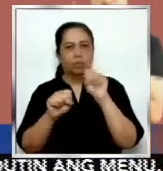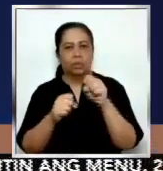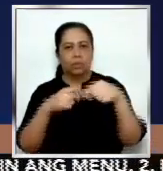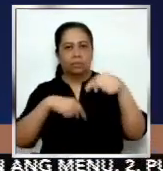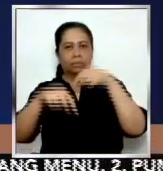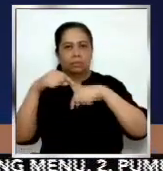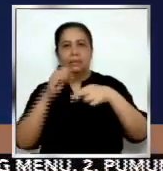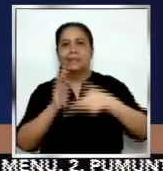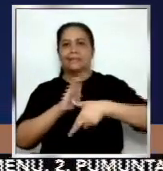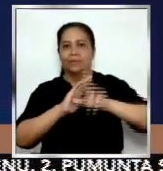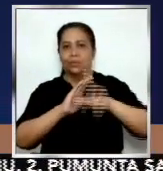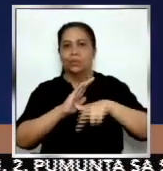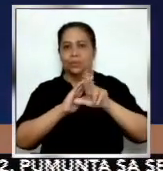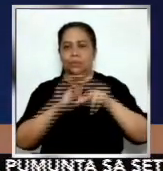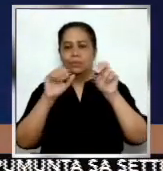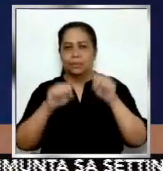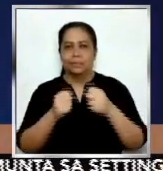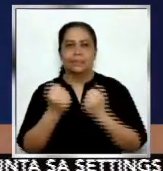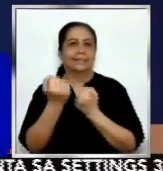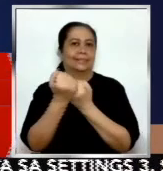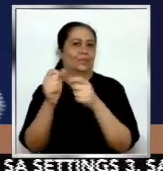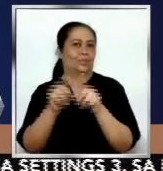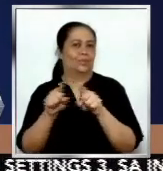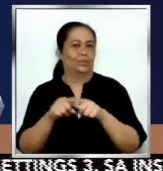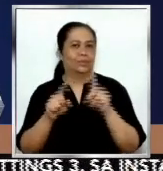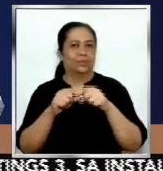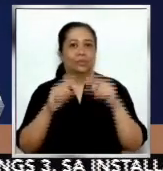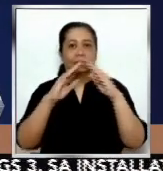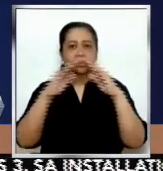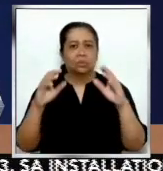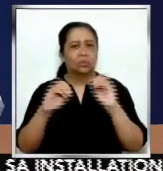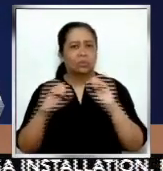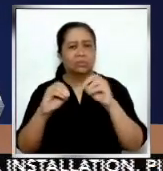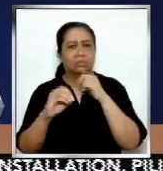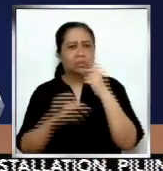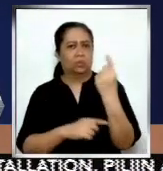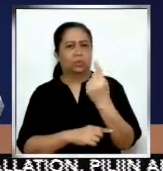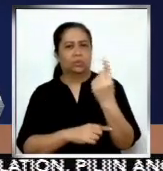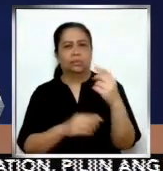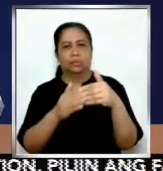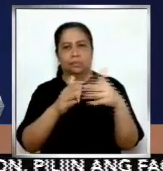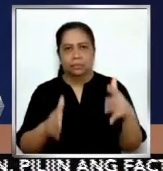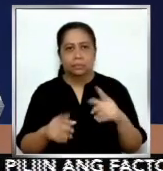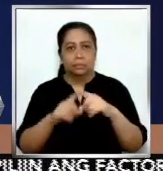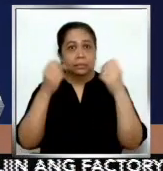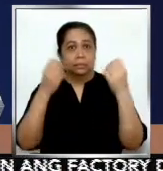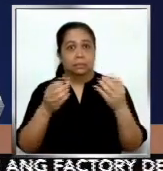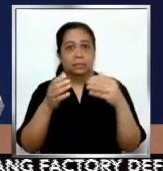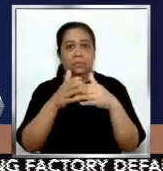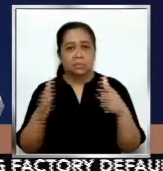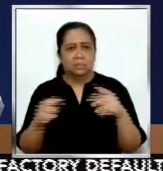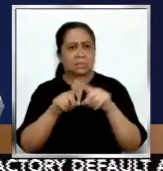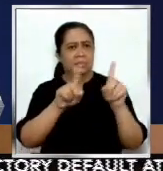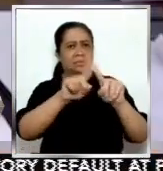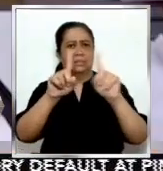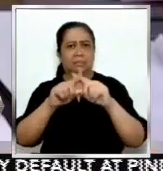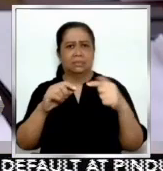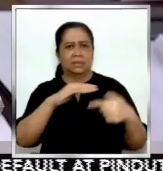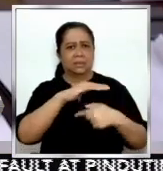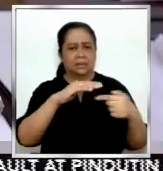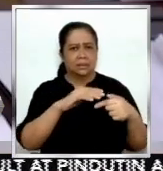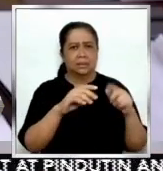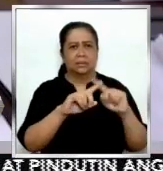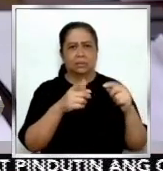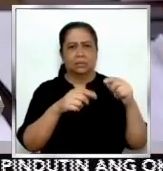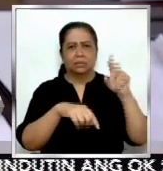estudyante. Makakatulong din daw ito sa mga household na hindi lang iisang estudyante at karaniwan ay nasa iba-ibang grade level pa. May